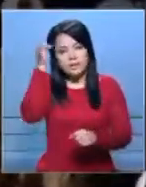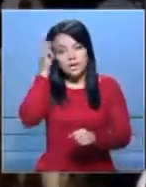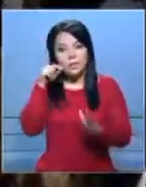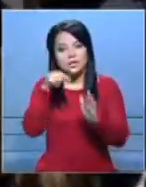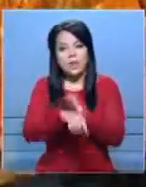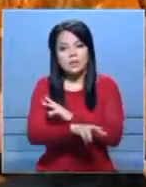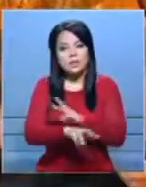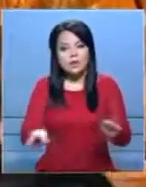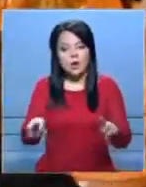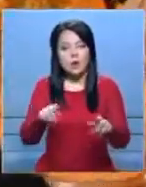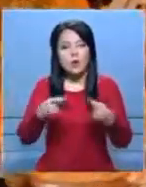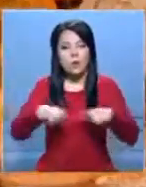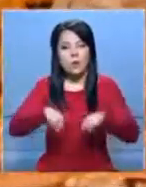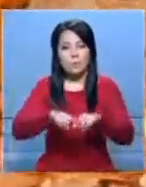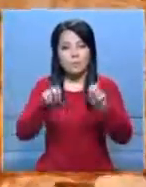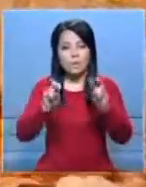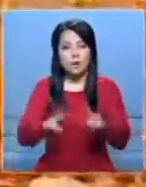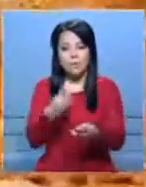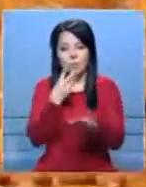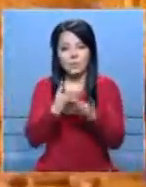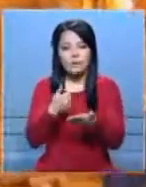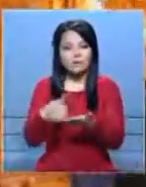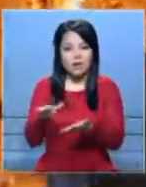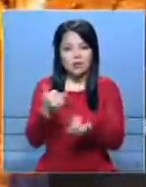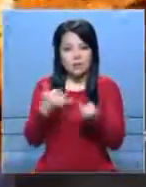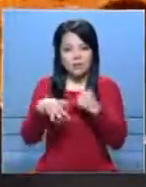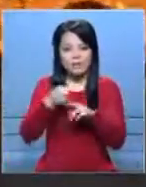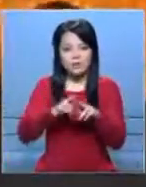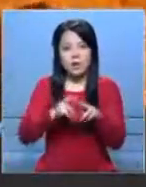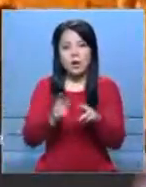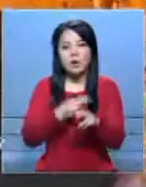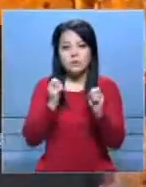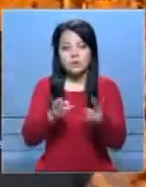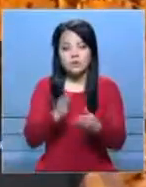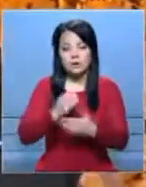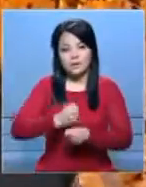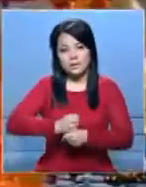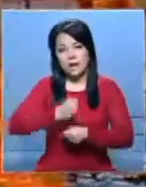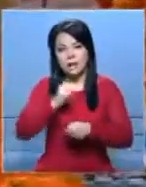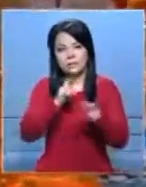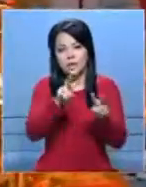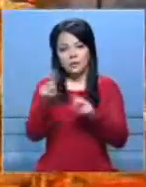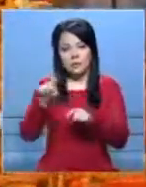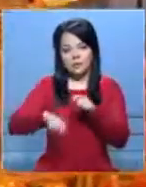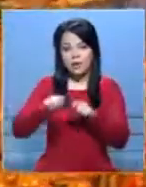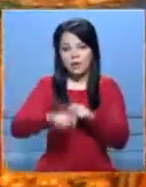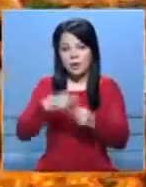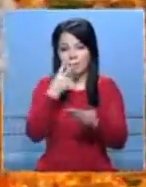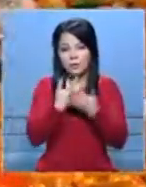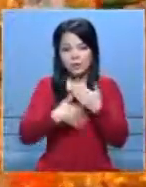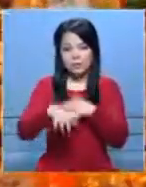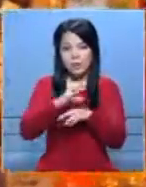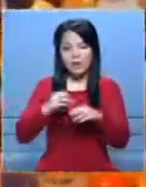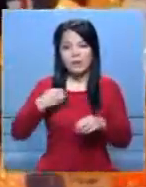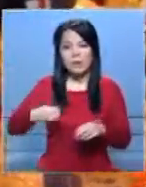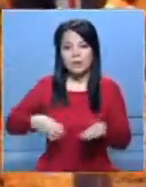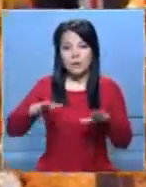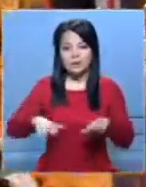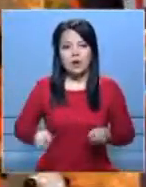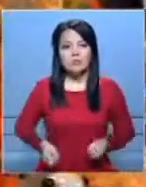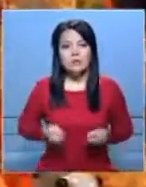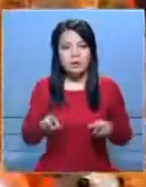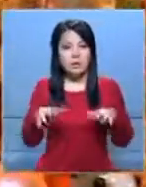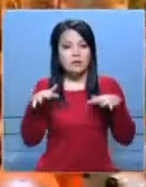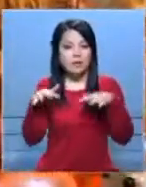тұрғындарды қоғамдық орындарға барудан бас тартпауға шақырып, қауіпсіздік шараларының мықтап қолға алынғаны туралы хабарлайды. Париждегі соңғы лаңкестік